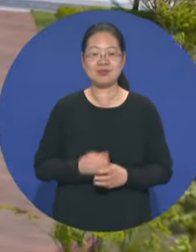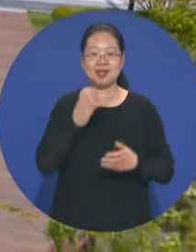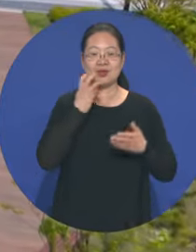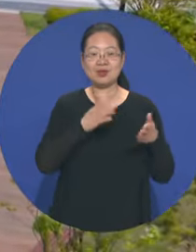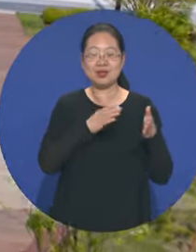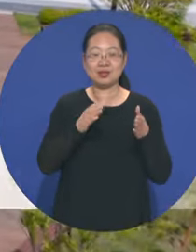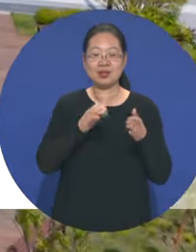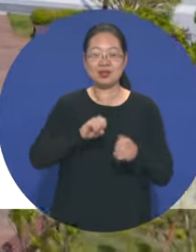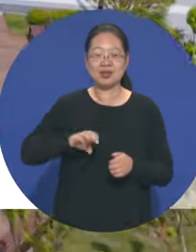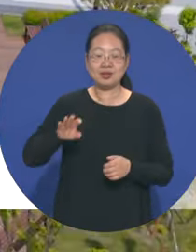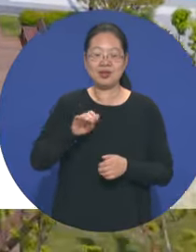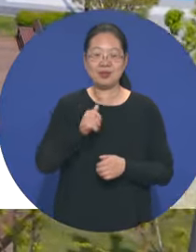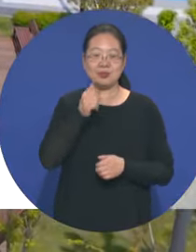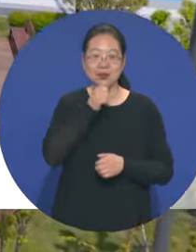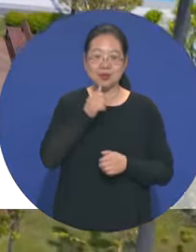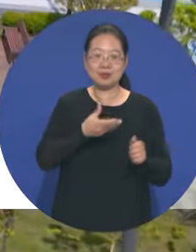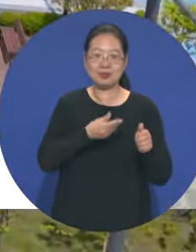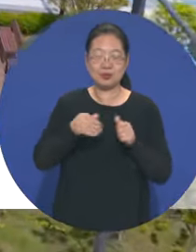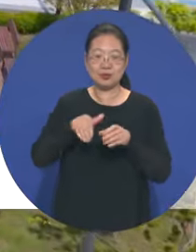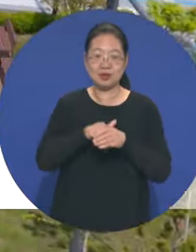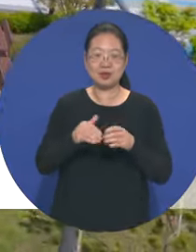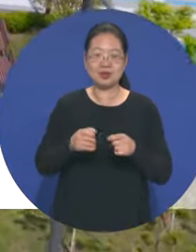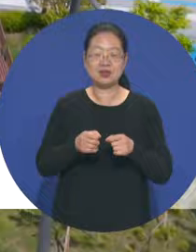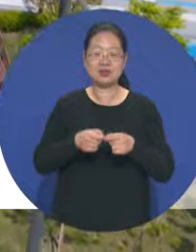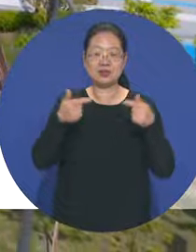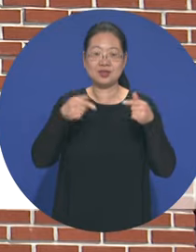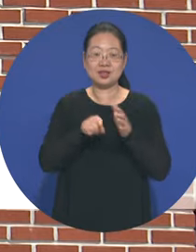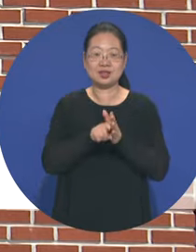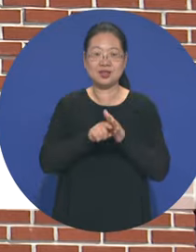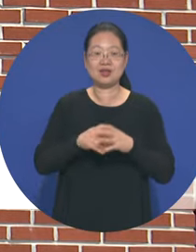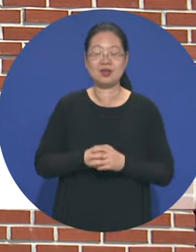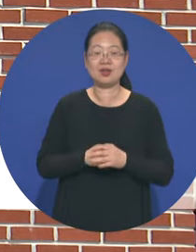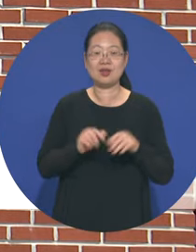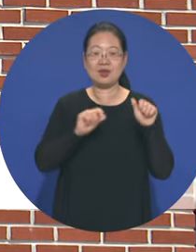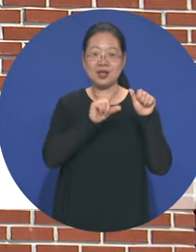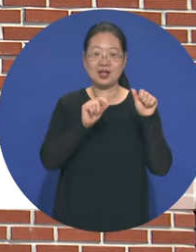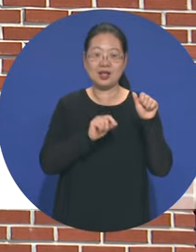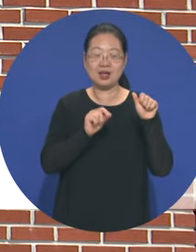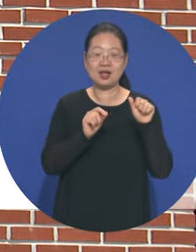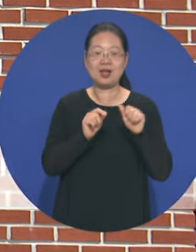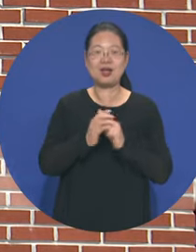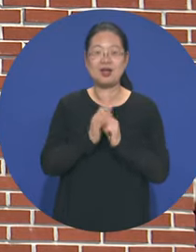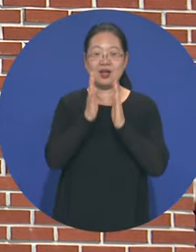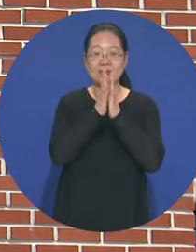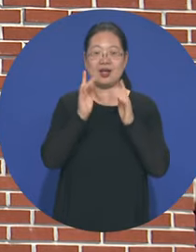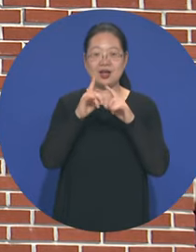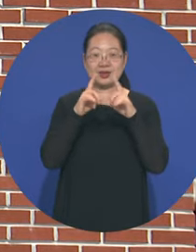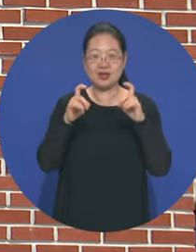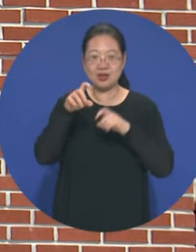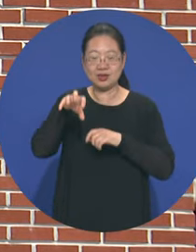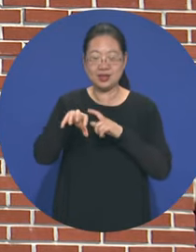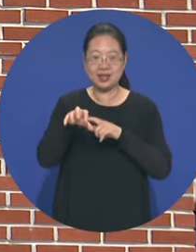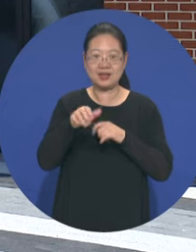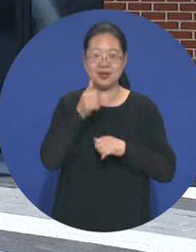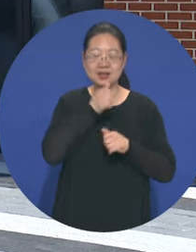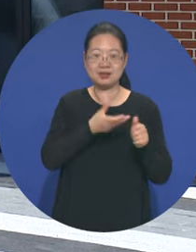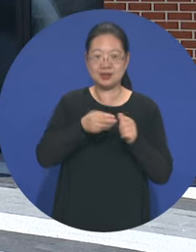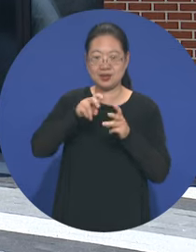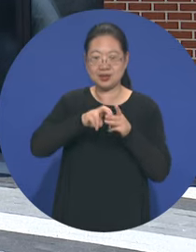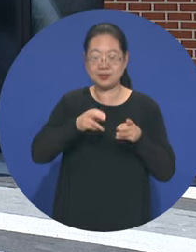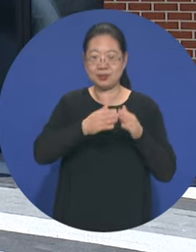상태입니다 경도는 문화를 하기 위해 마를 화성에 고양이 입양 센터를